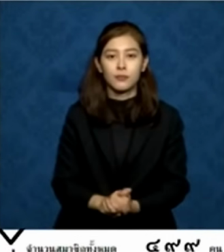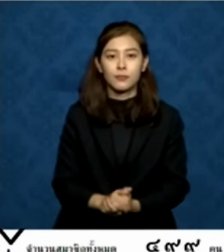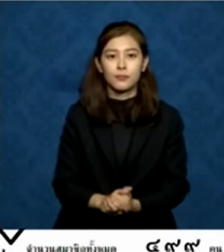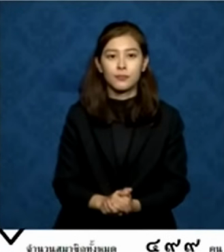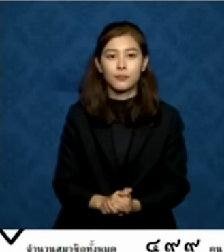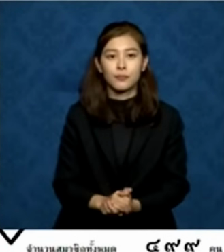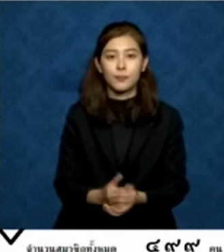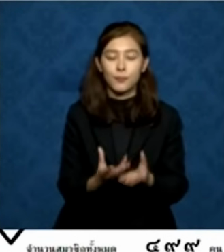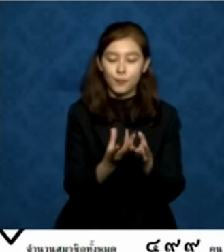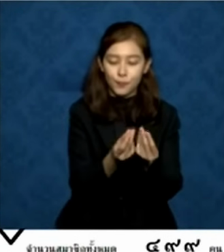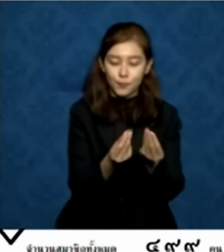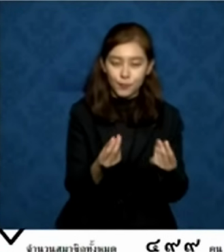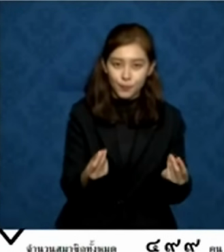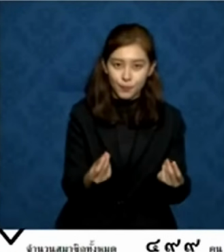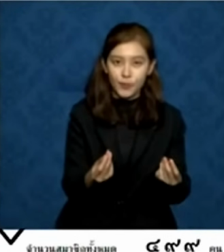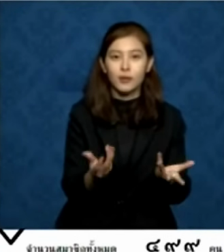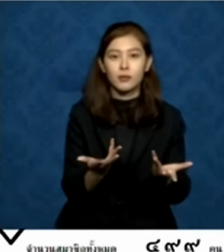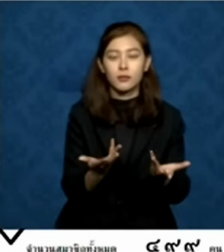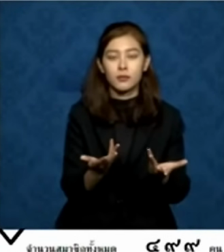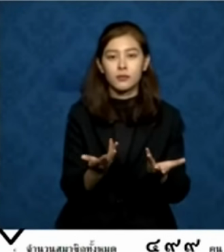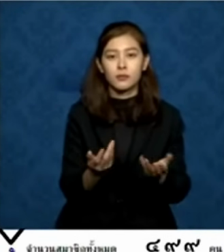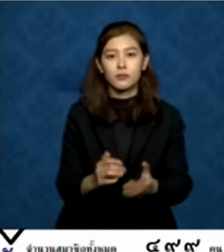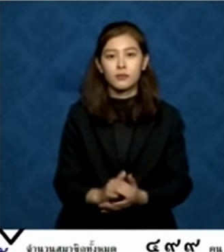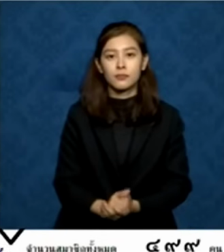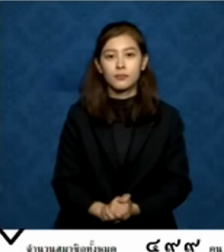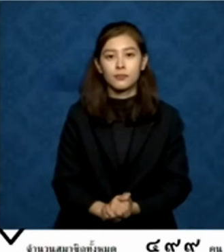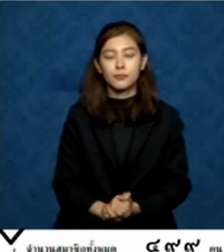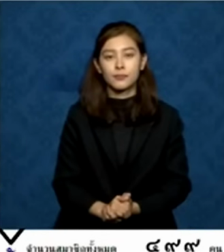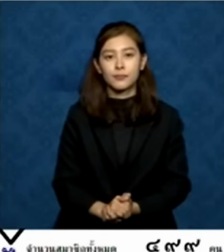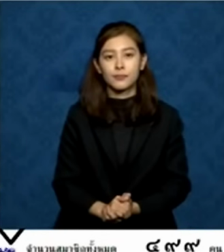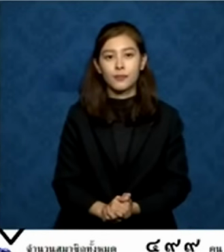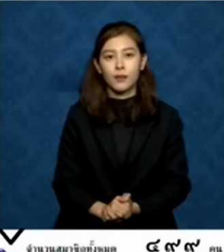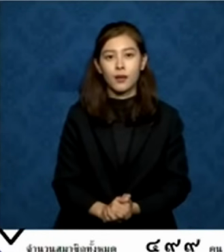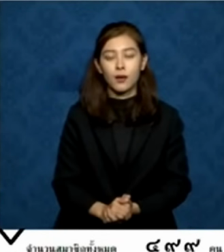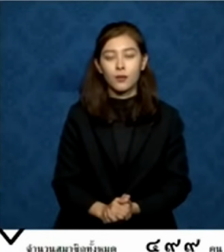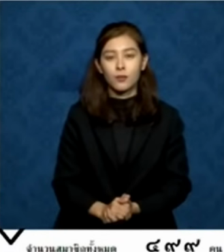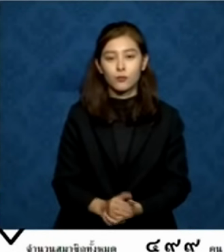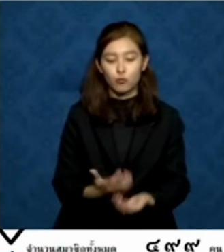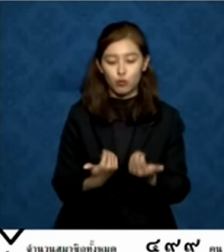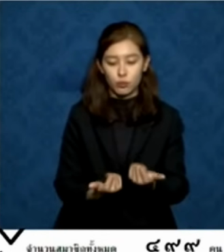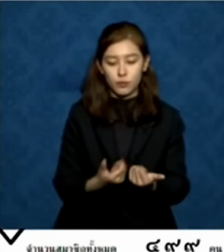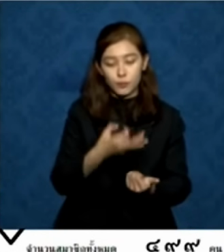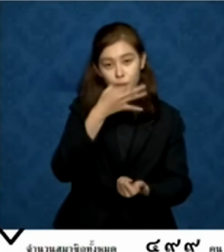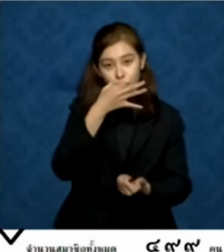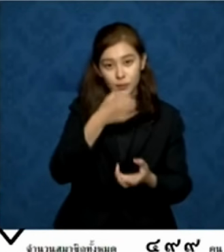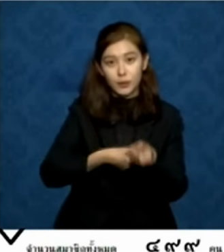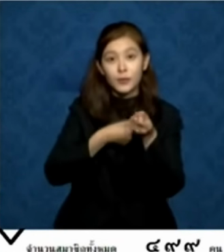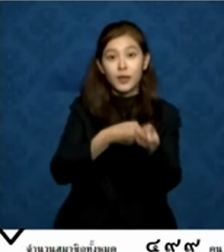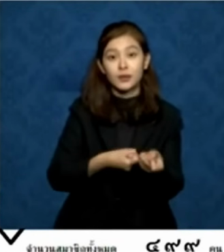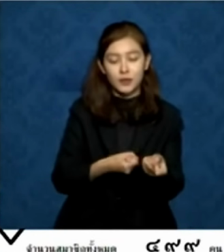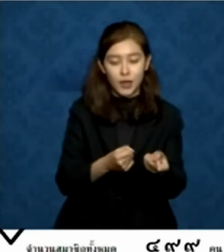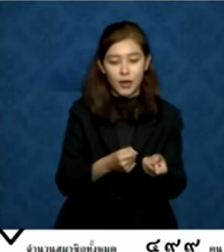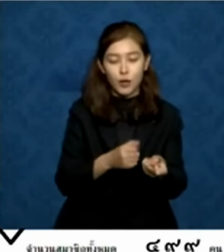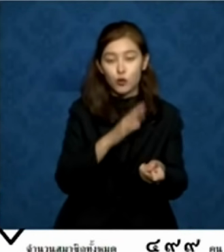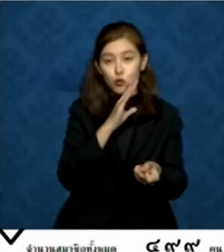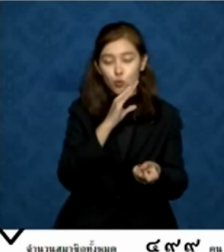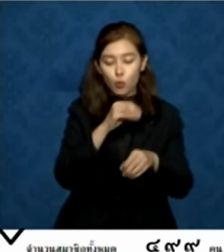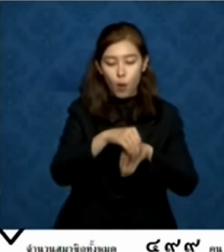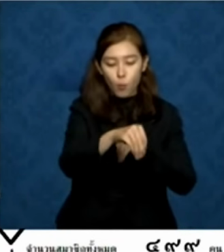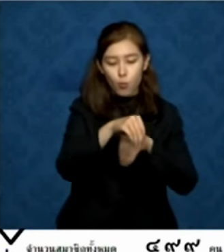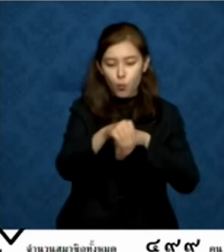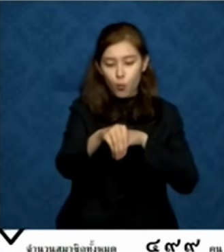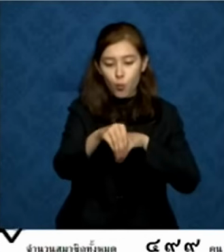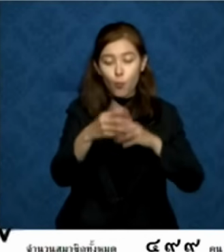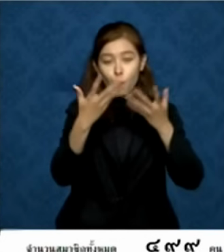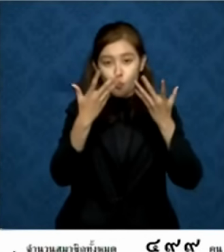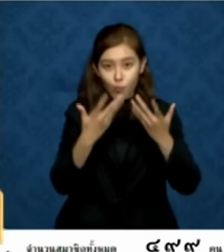ที่ดินส่งเสริมการหยุดเผาในพื้นที่การเกษตรจัดการคุณภาพอากาศ